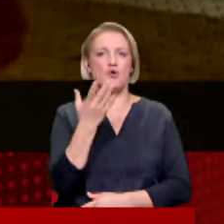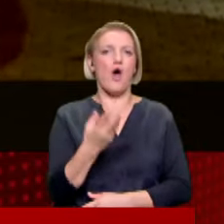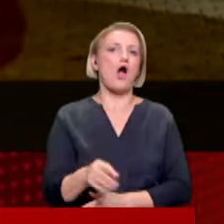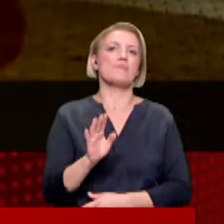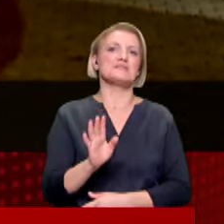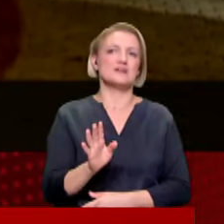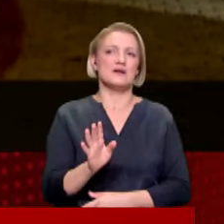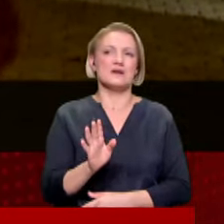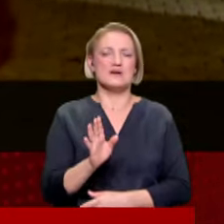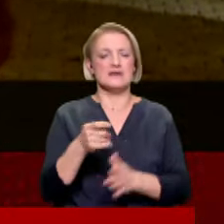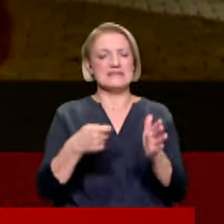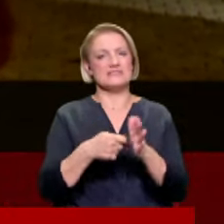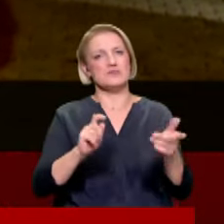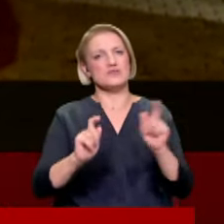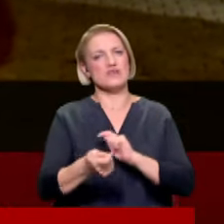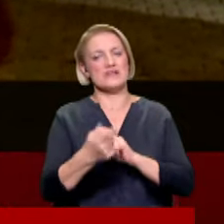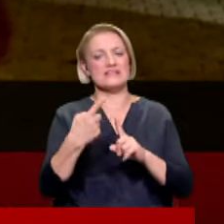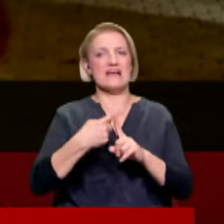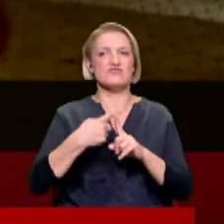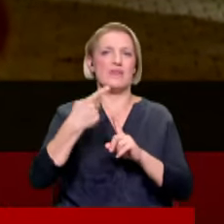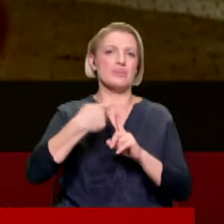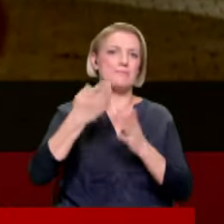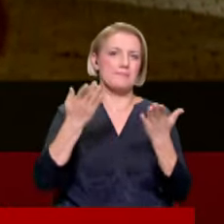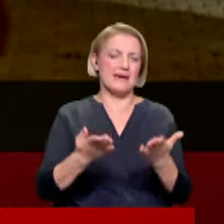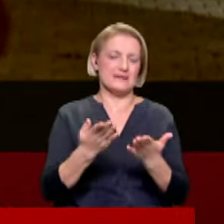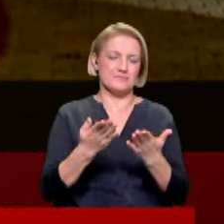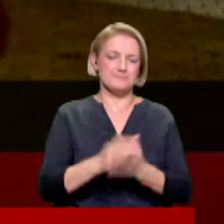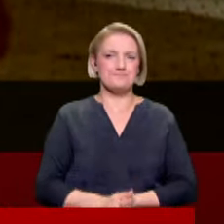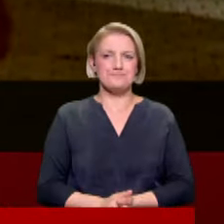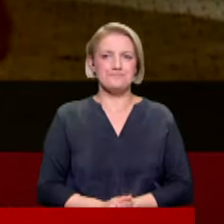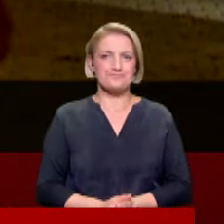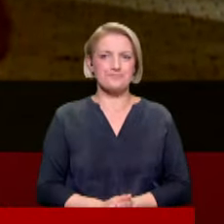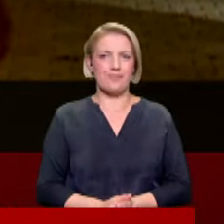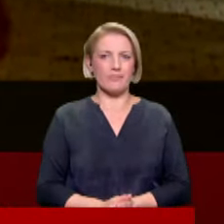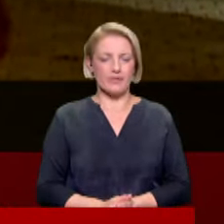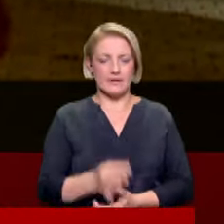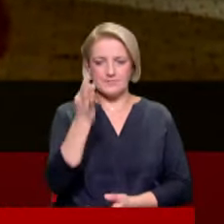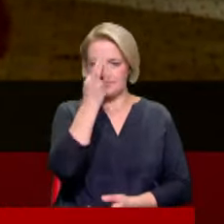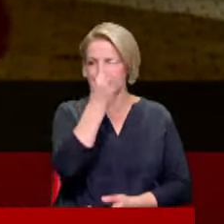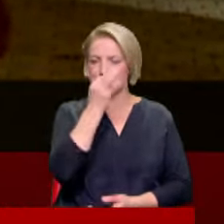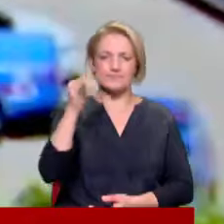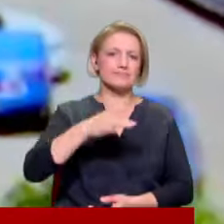Eee adı değişir diyelim ve tavşantepe'den sözü tekrar size bırakalım kolay gelsin Teşekkür ederiz Sevgi